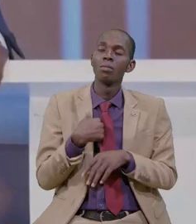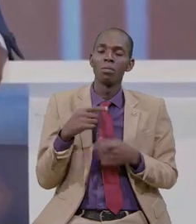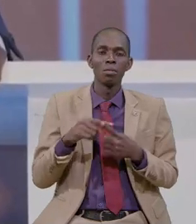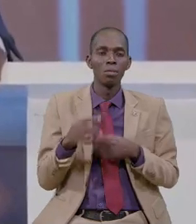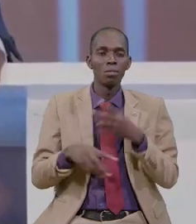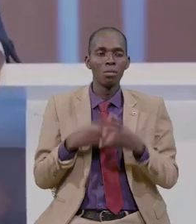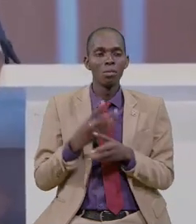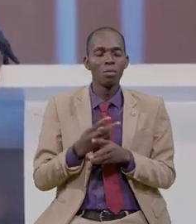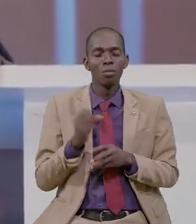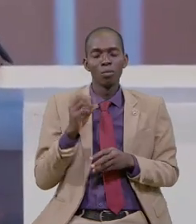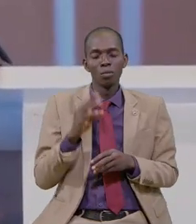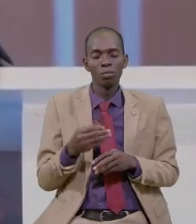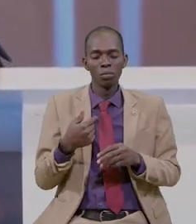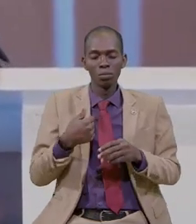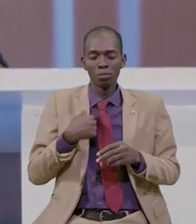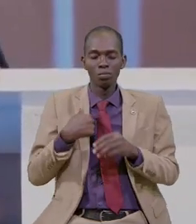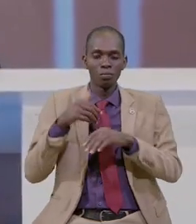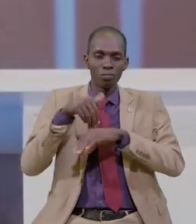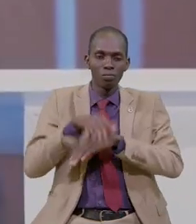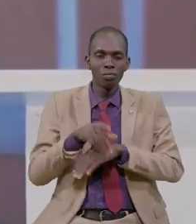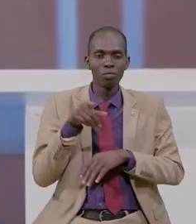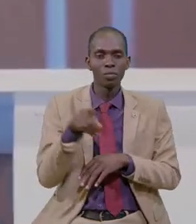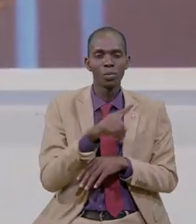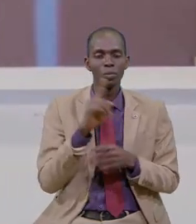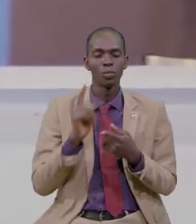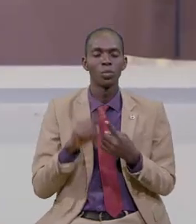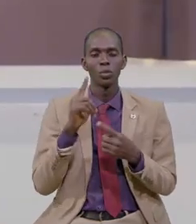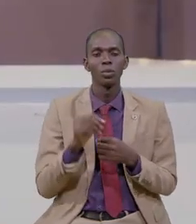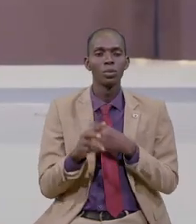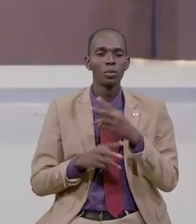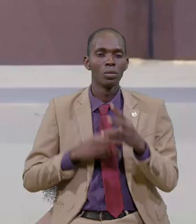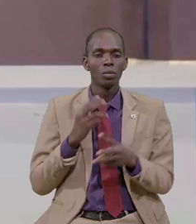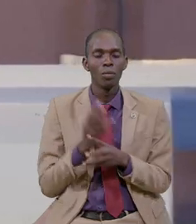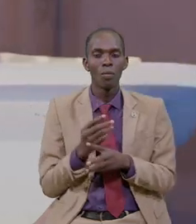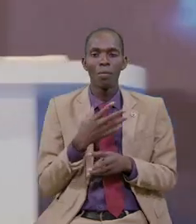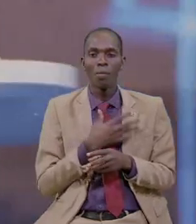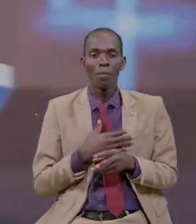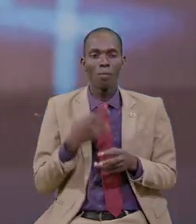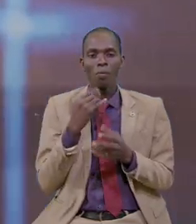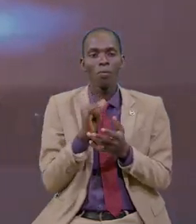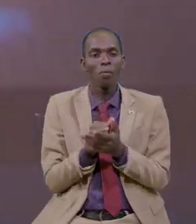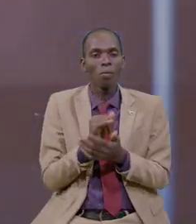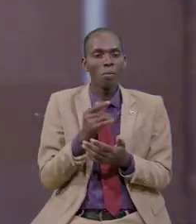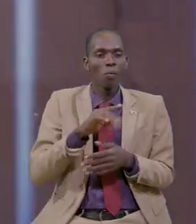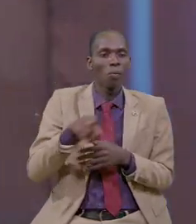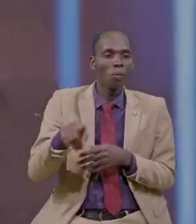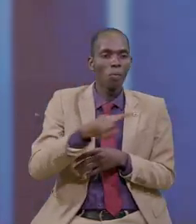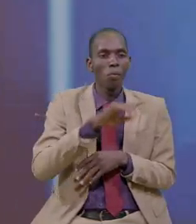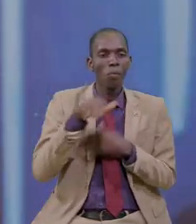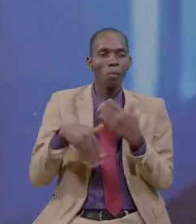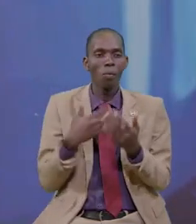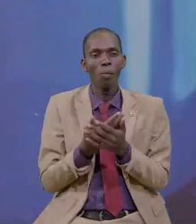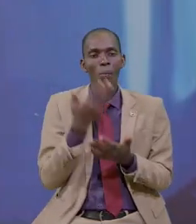je les ai aussi envoyés dans le monde. Maintenant, il dit, afin qu'ils soient tous un. Vous